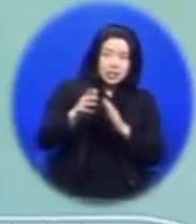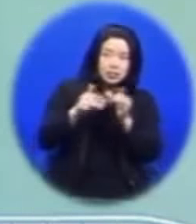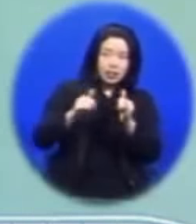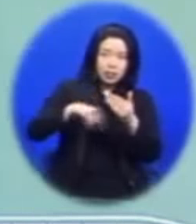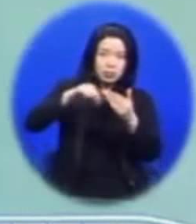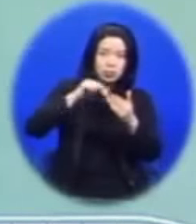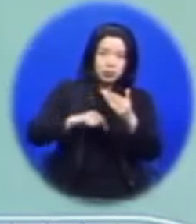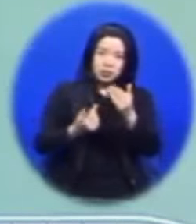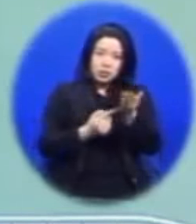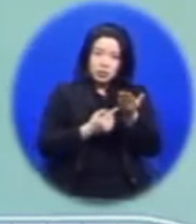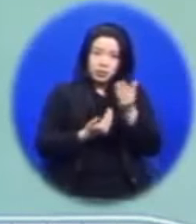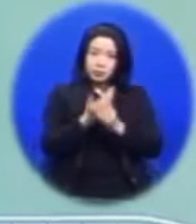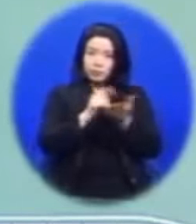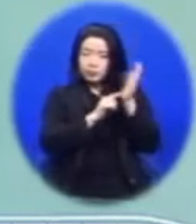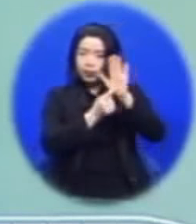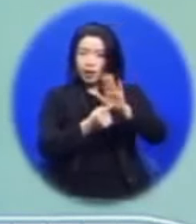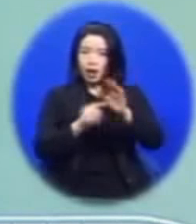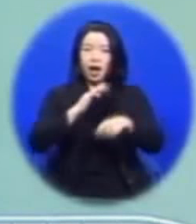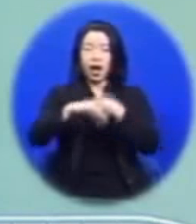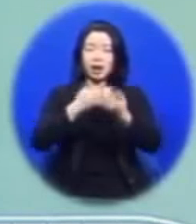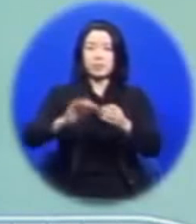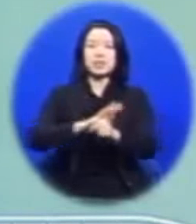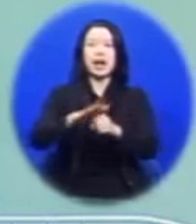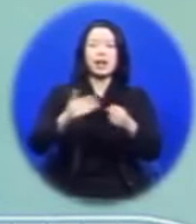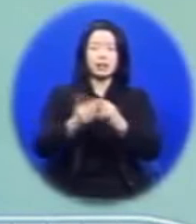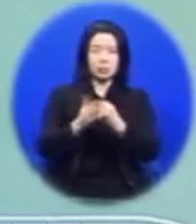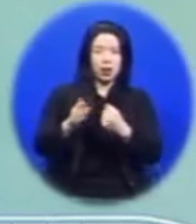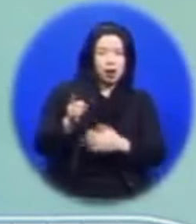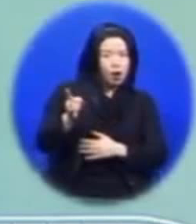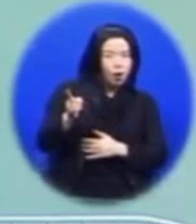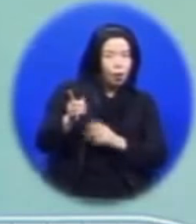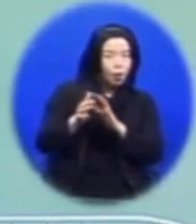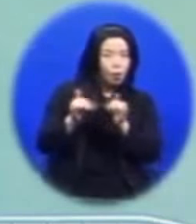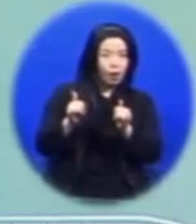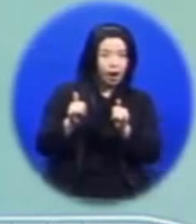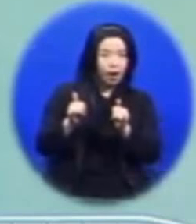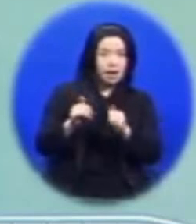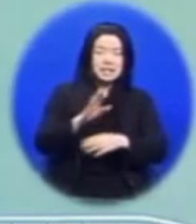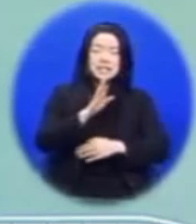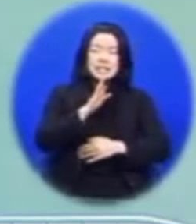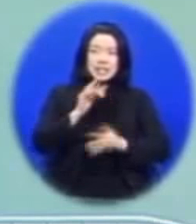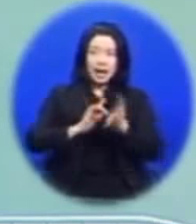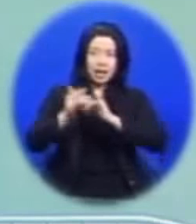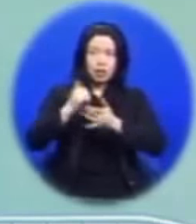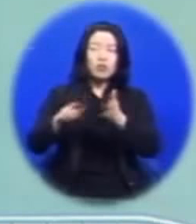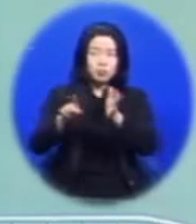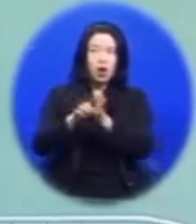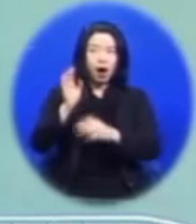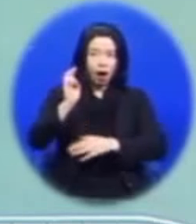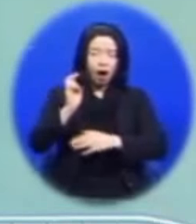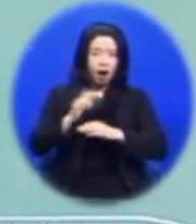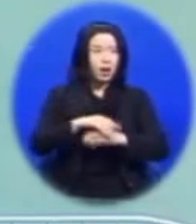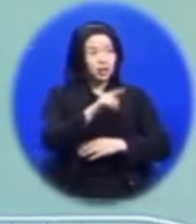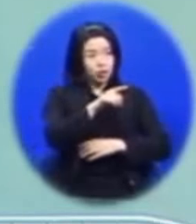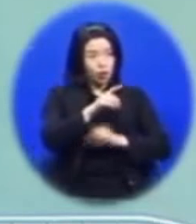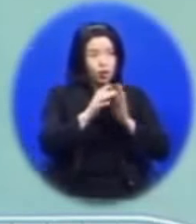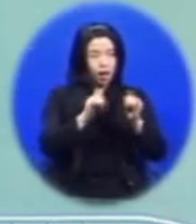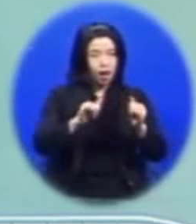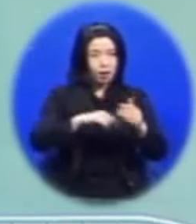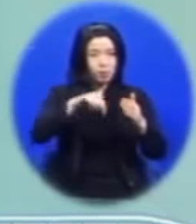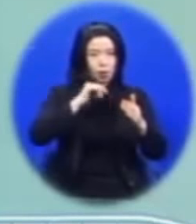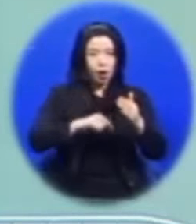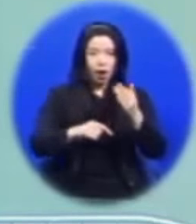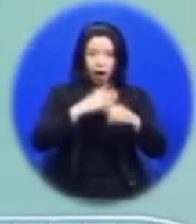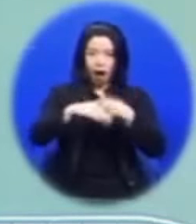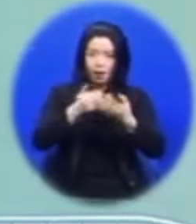드러나는 하나님의 사랑 때문에 저 사람이 전 예수를 믿는구나 저 사람 속에 하나님의